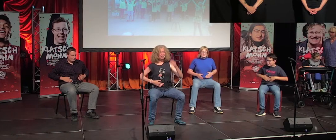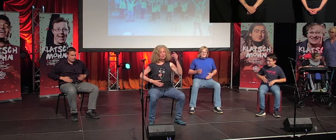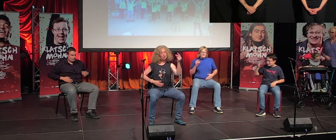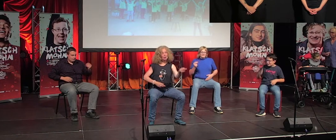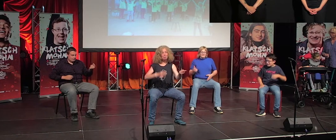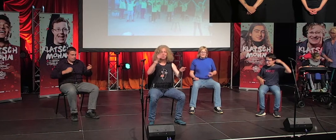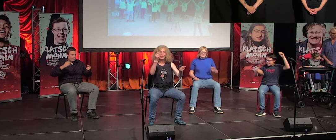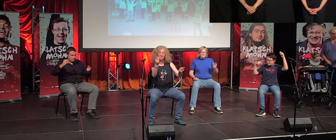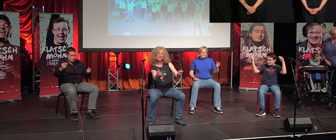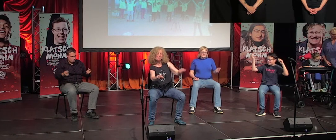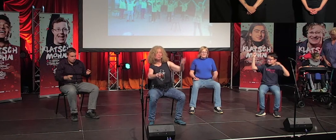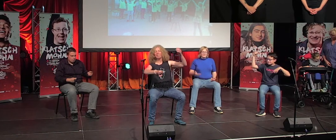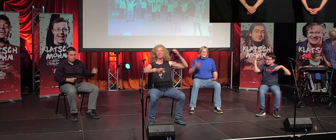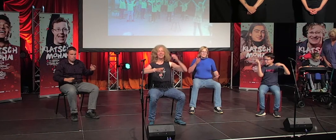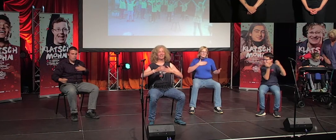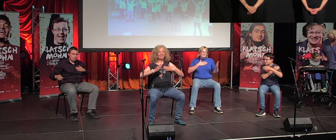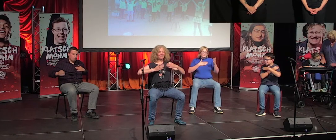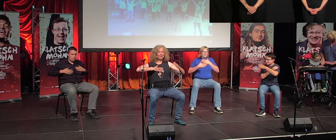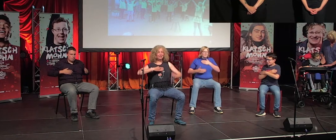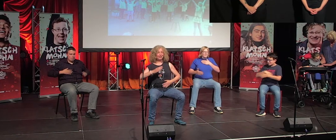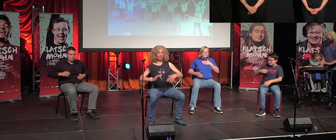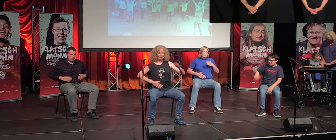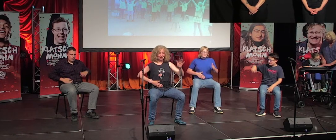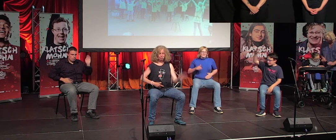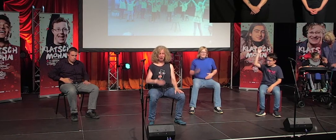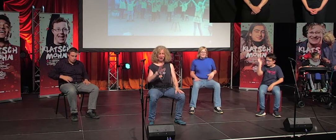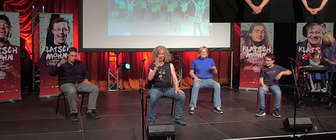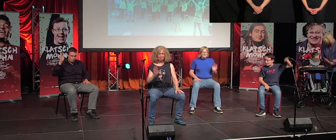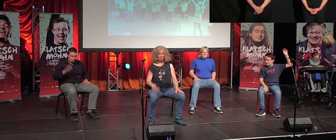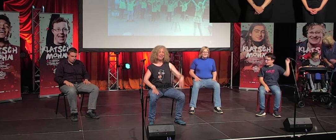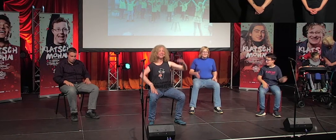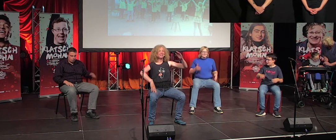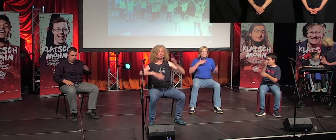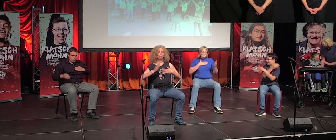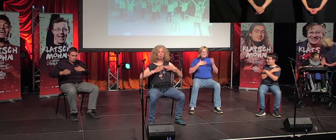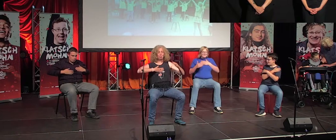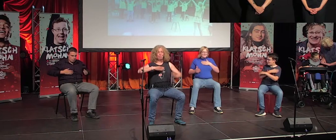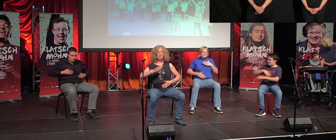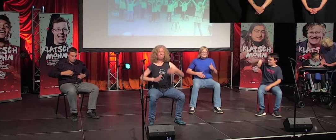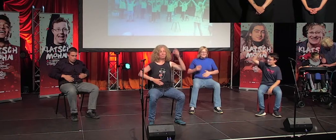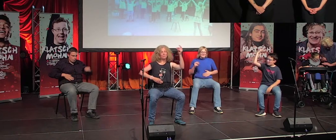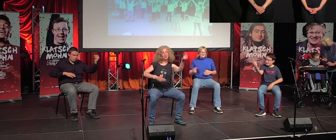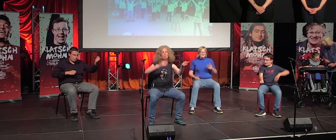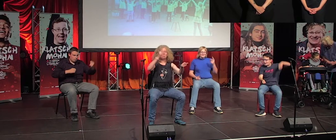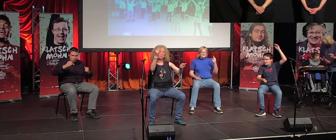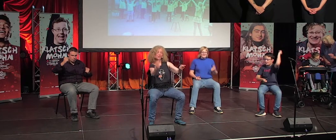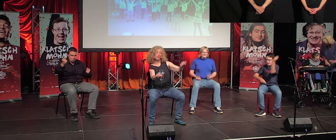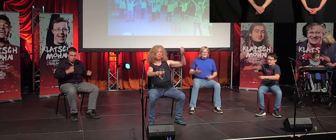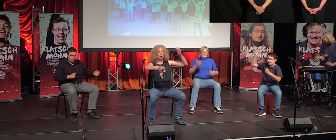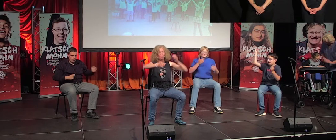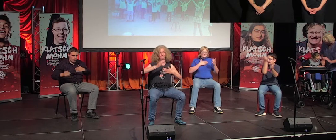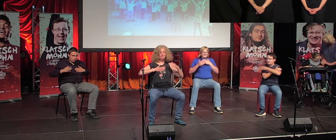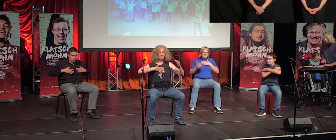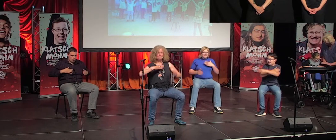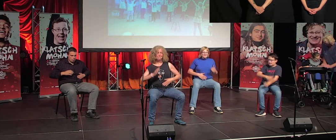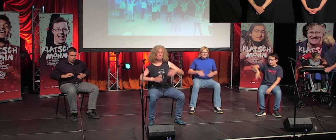rechts, links, Schnipp, Schnipp. Rechts, links, Bein, Bein. Schnipp,